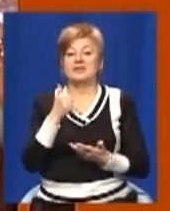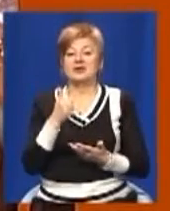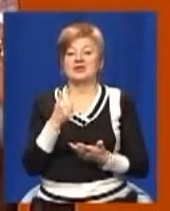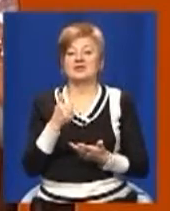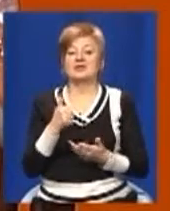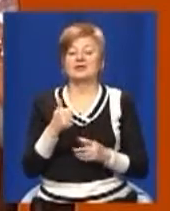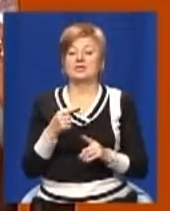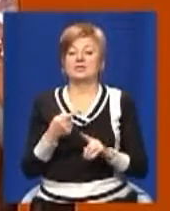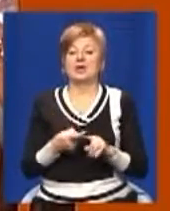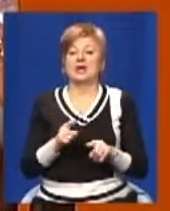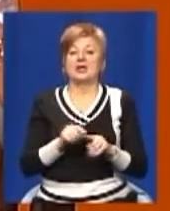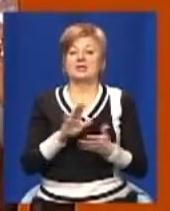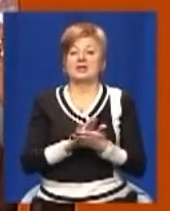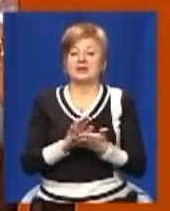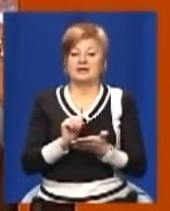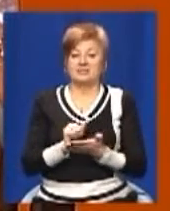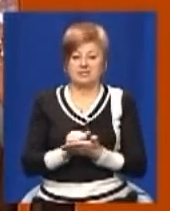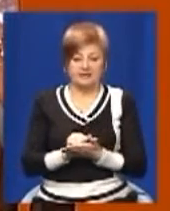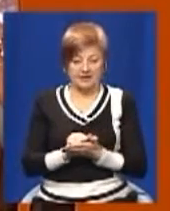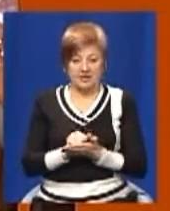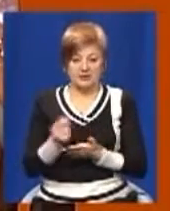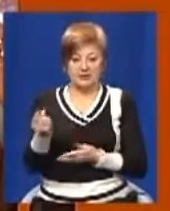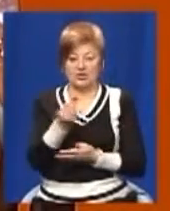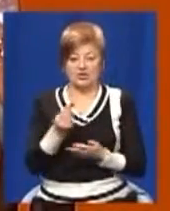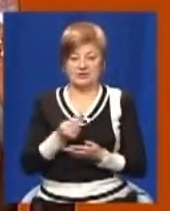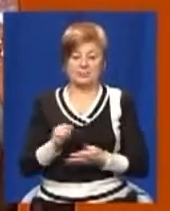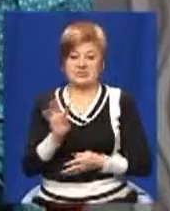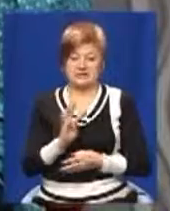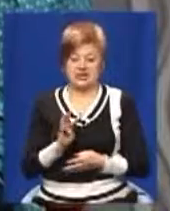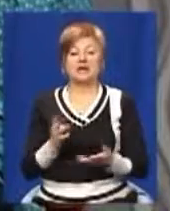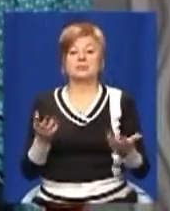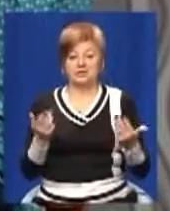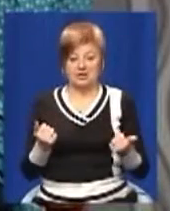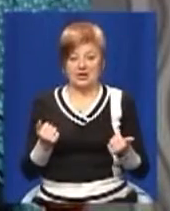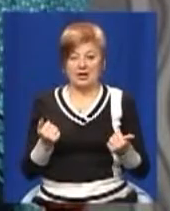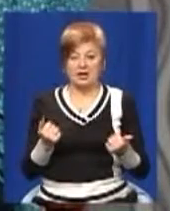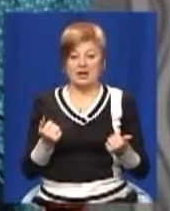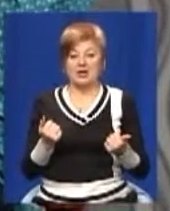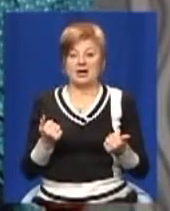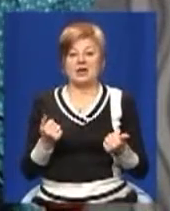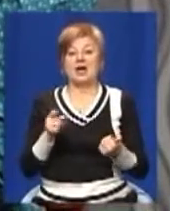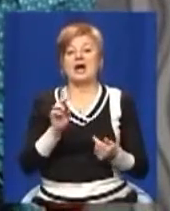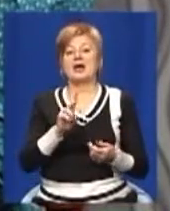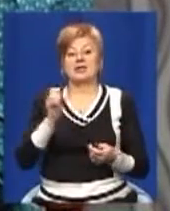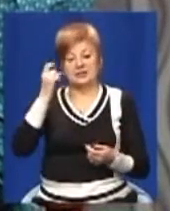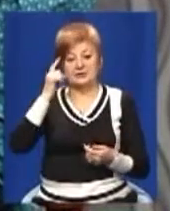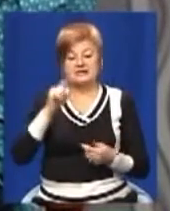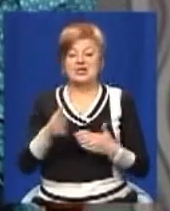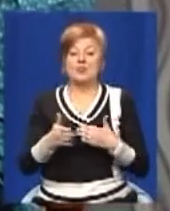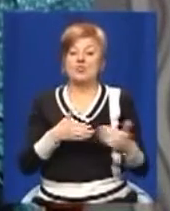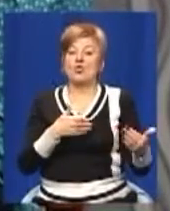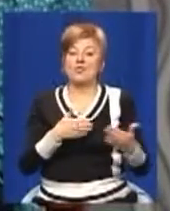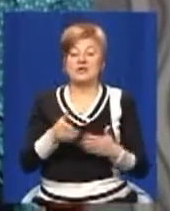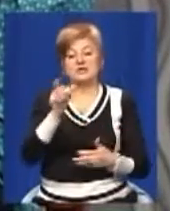простий олівець його називають, а він малює сірим. Так. А здебільшого, яких ти знаєш професії